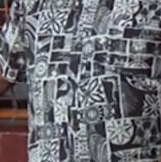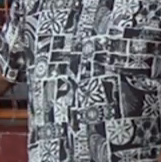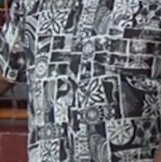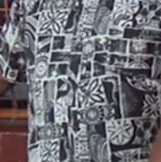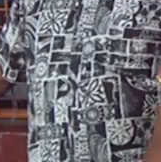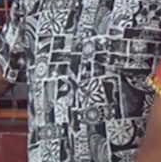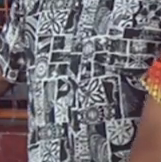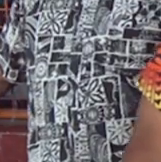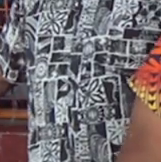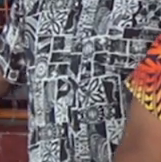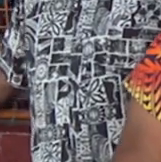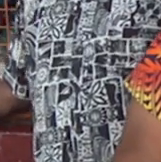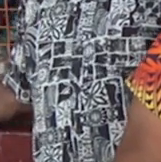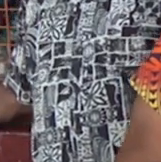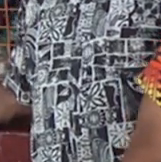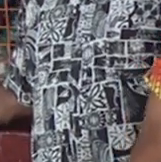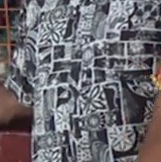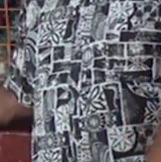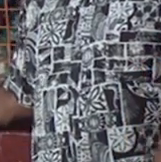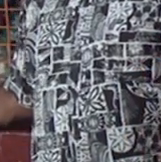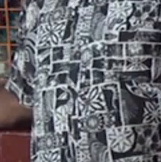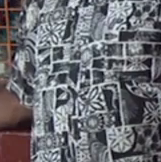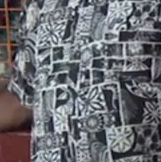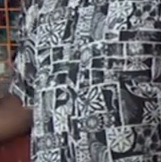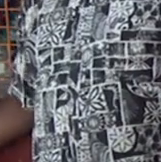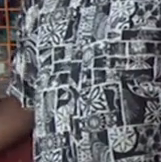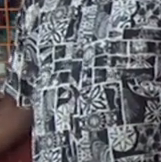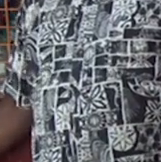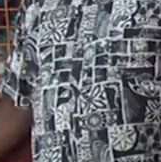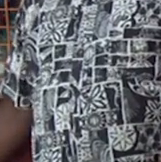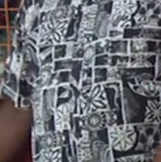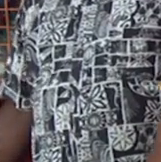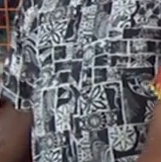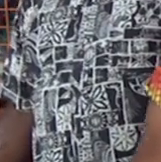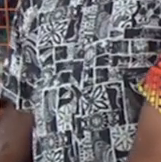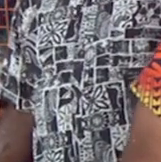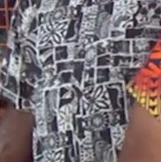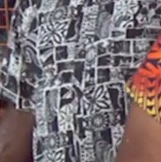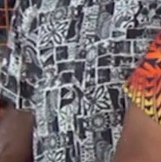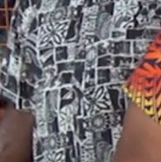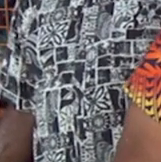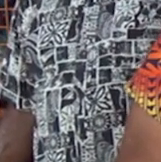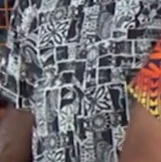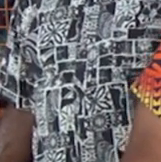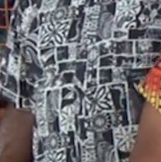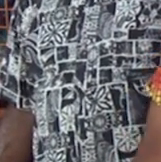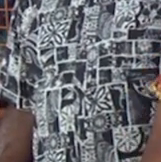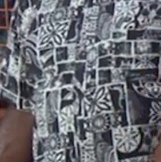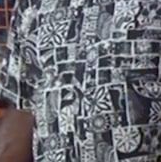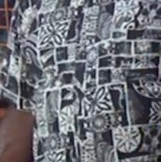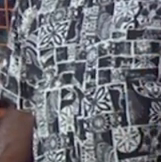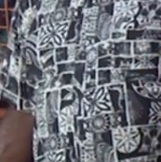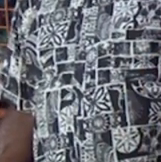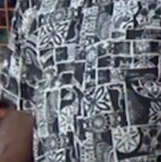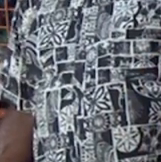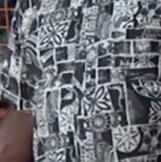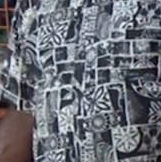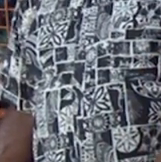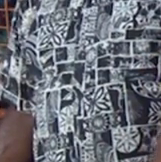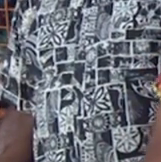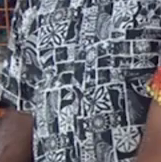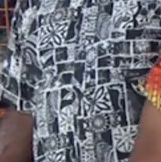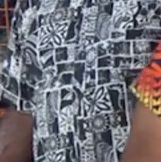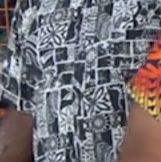Yola binariki. Ayaw na ko keler mai, tapos mai na ko na lota mayakit may pa.